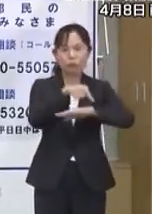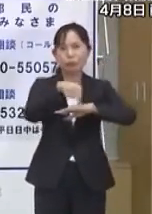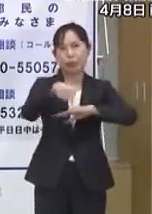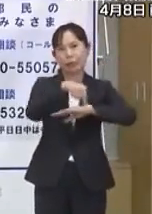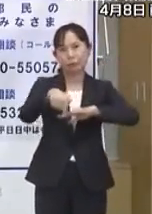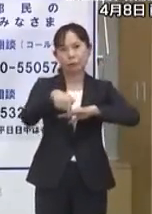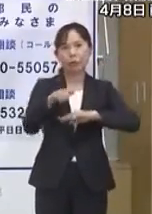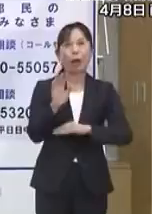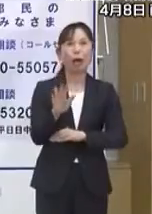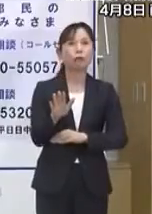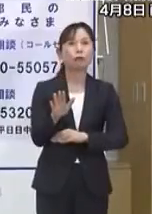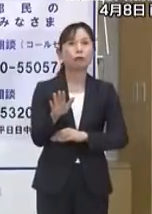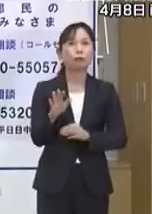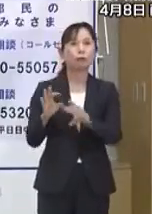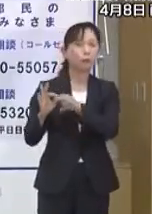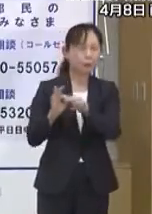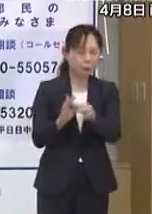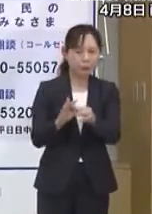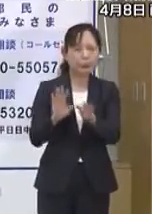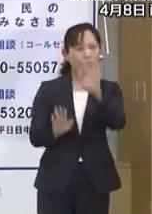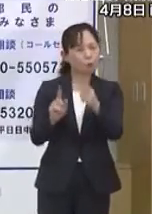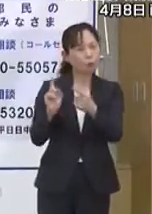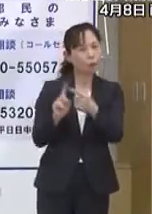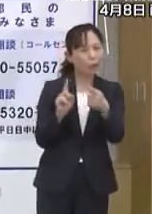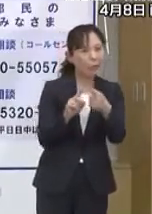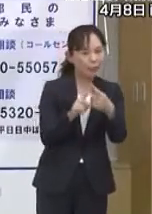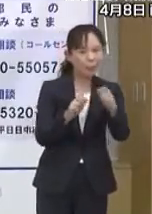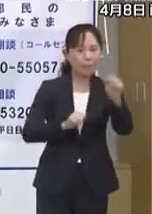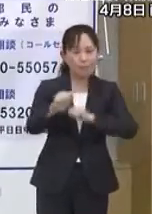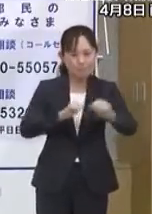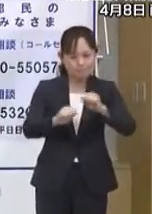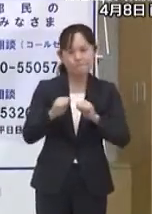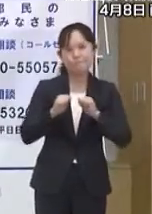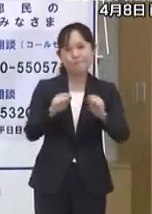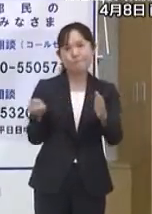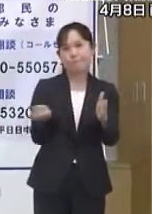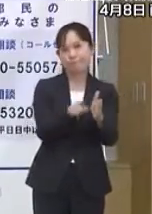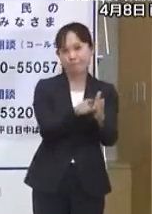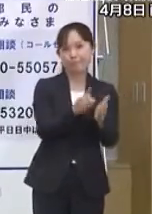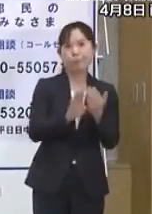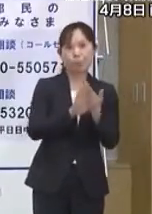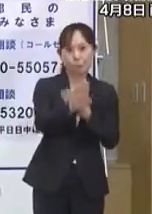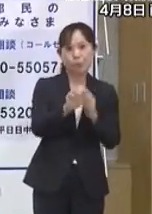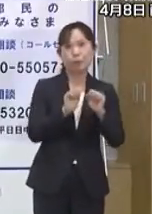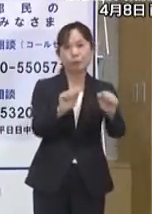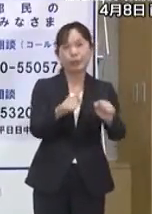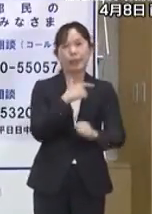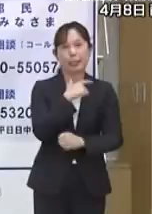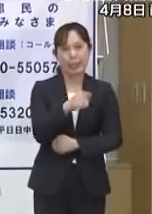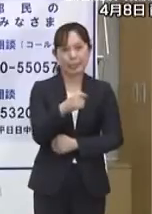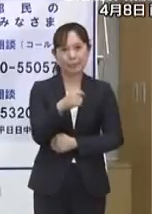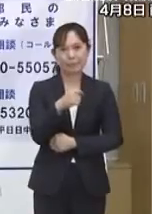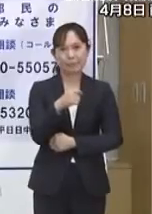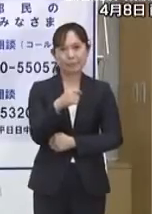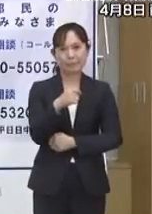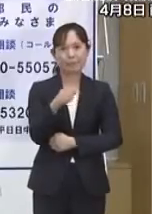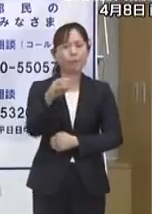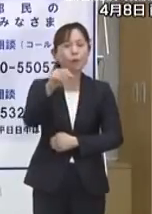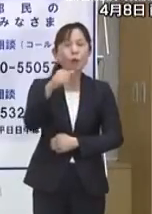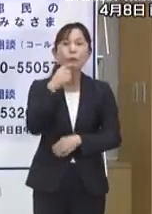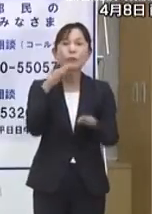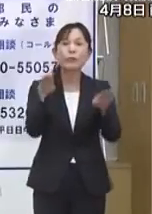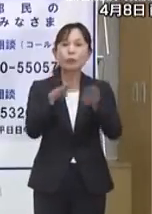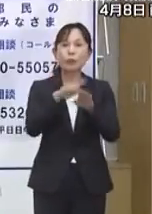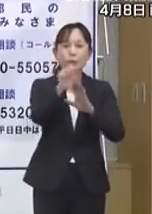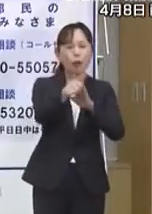まして引き続きスピード感を持って取り組みでへまいりです週末の二外出自粛の